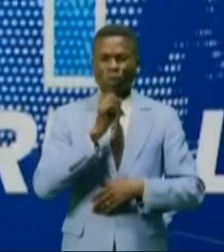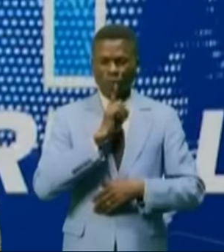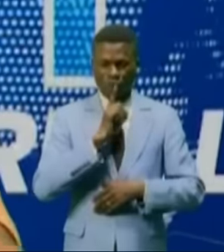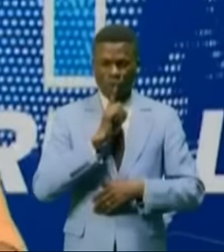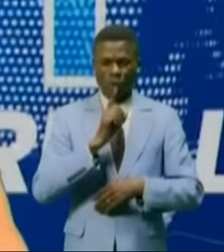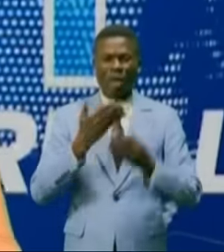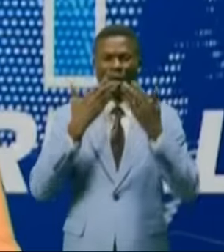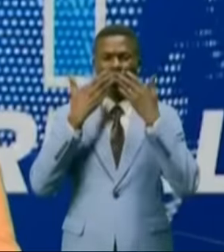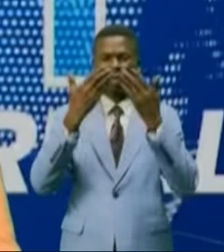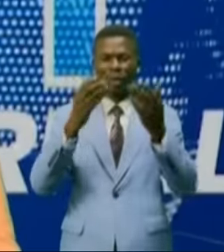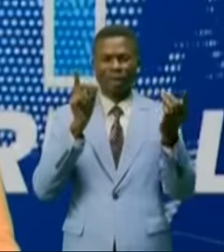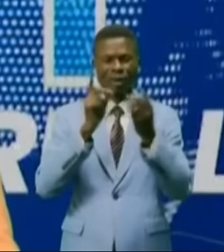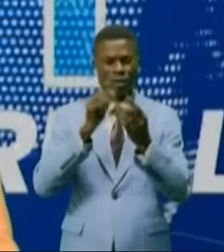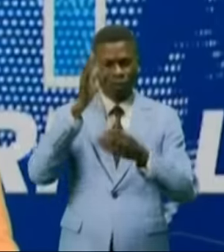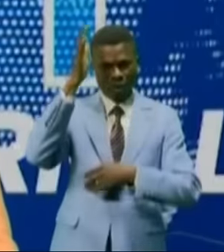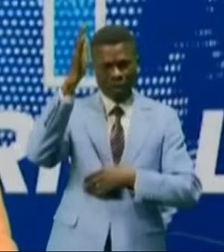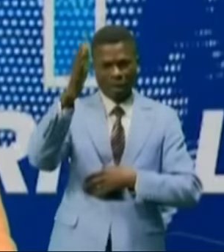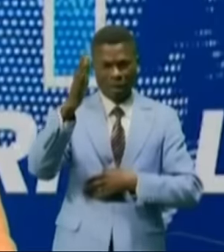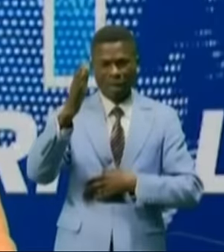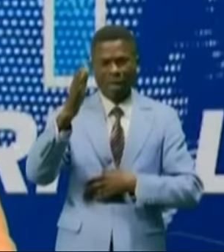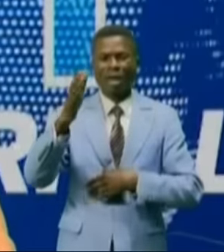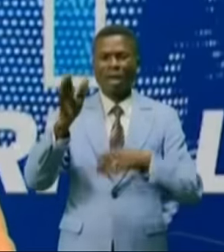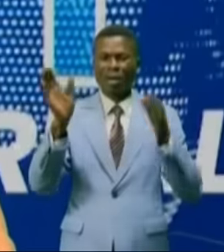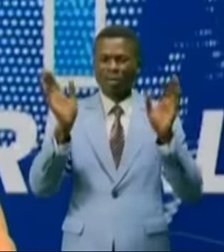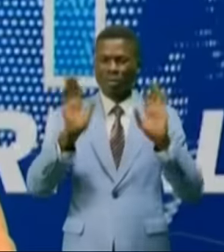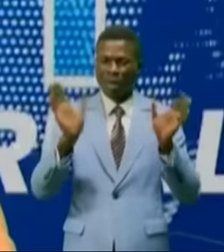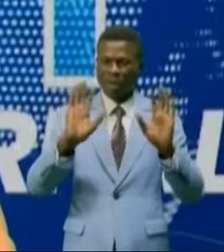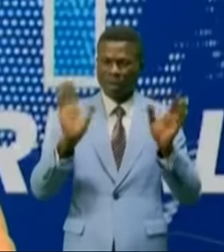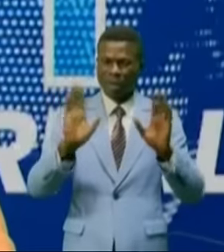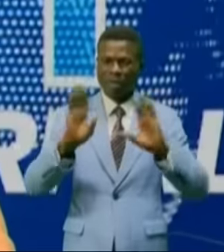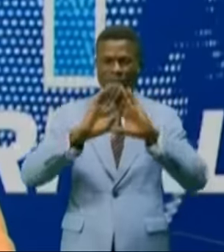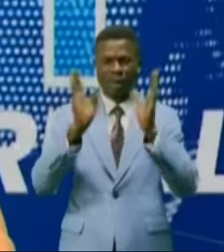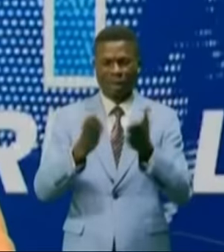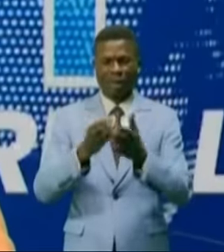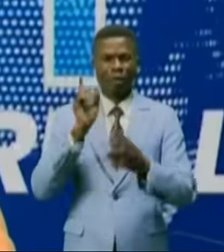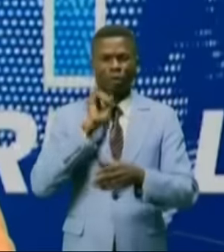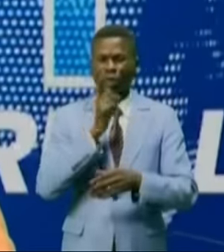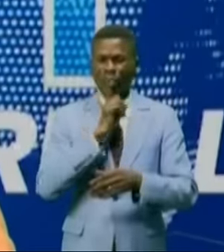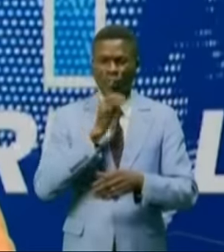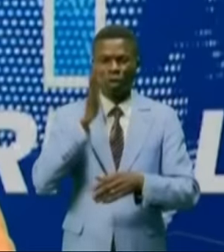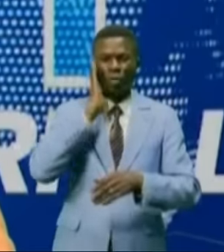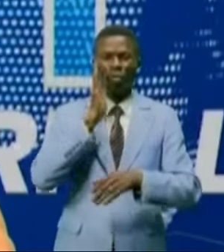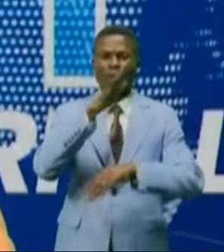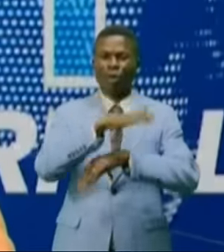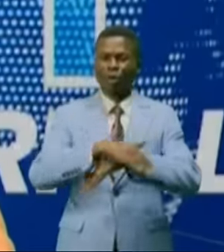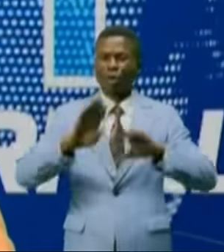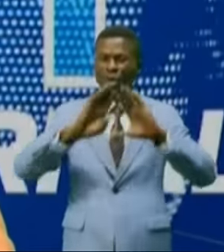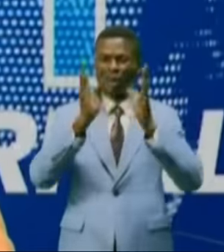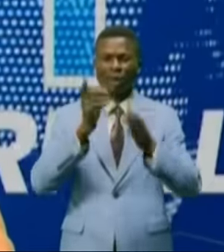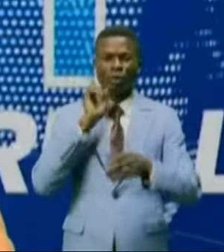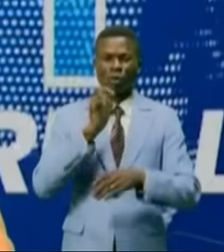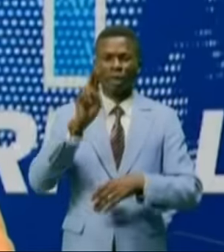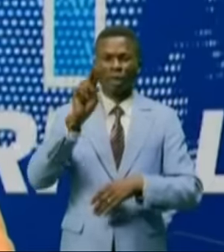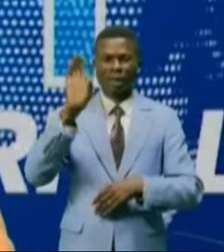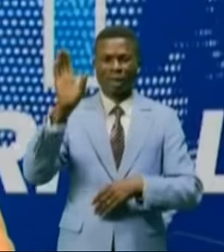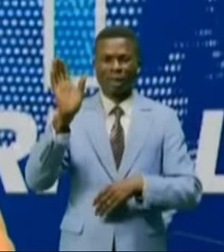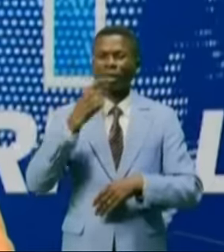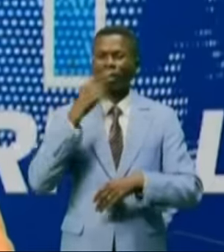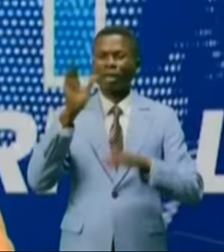notre prochaine édition du journal avec Bobo Anan Mokonzi. Madame, Messieurs, bon week-end sur la Radio-Télévision Nationale Congolaise.